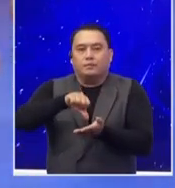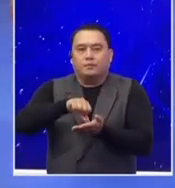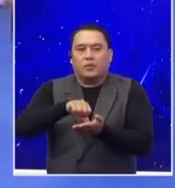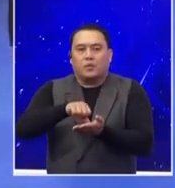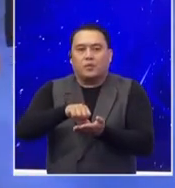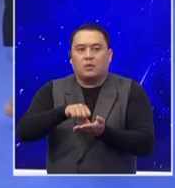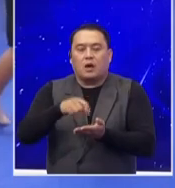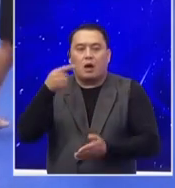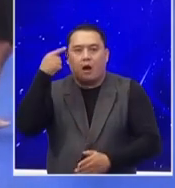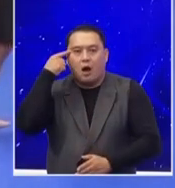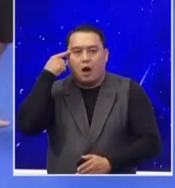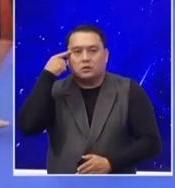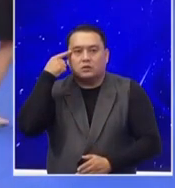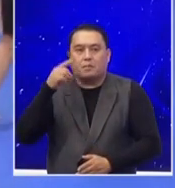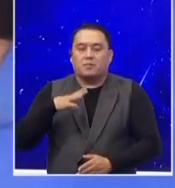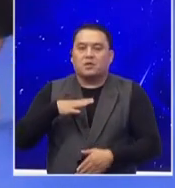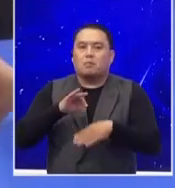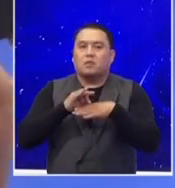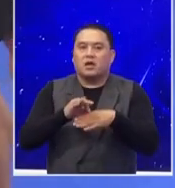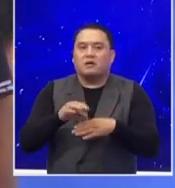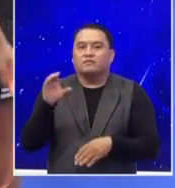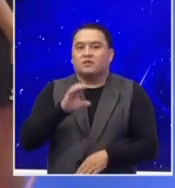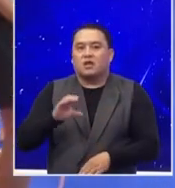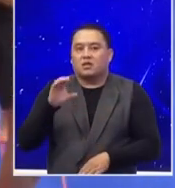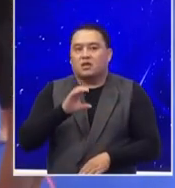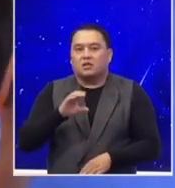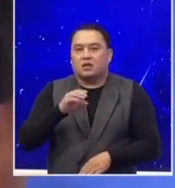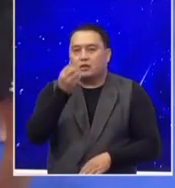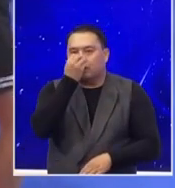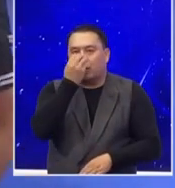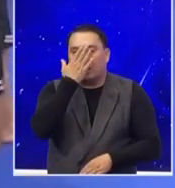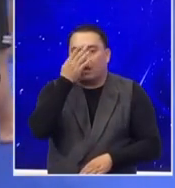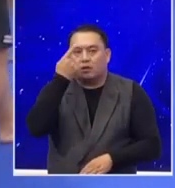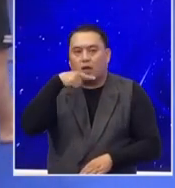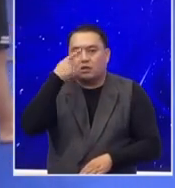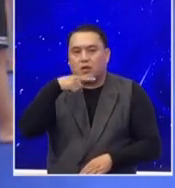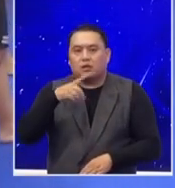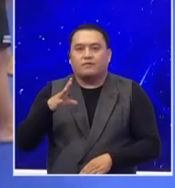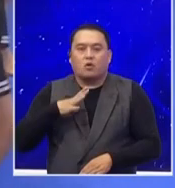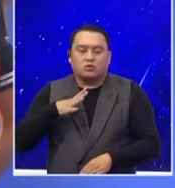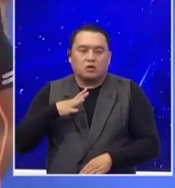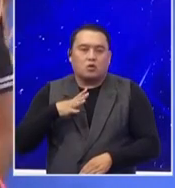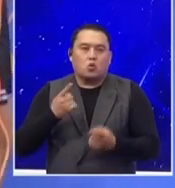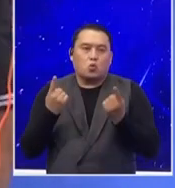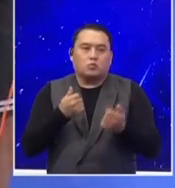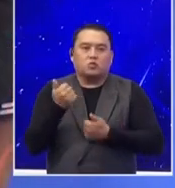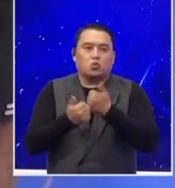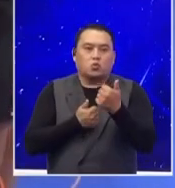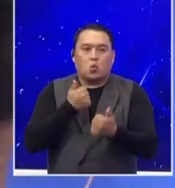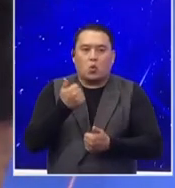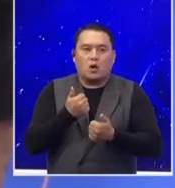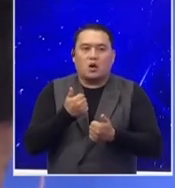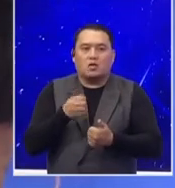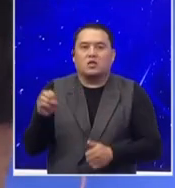и чемпионат Азии, который должен был пройти в сентябре в Таиланде. То есть все эти крупные турниры, такие